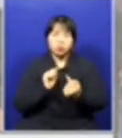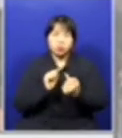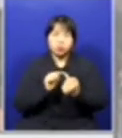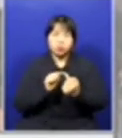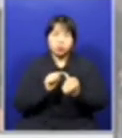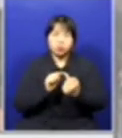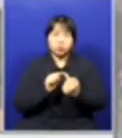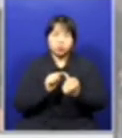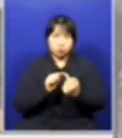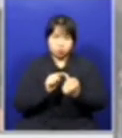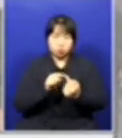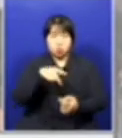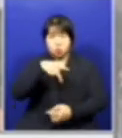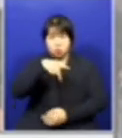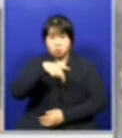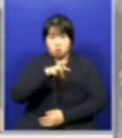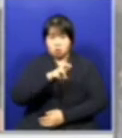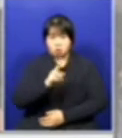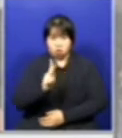พระราชกำหนด